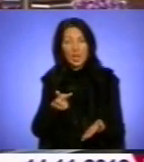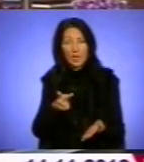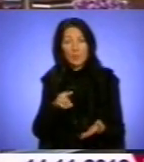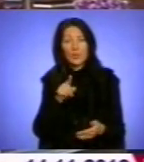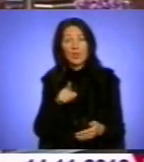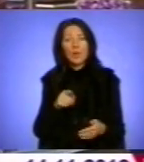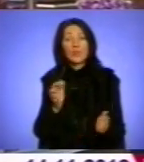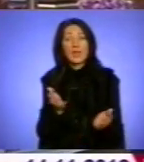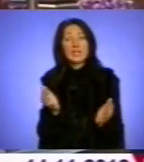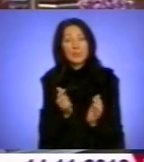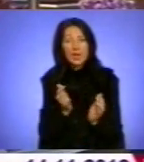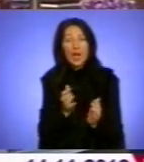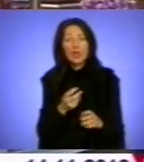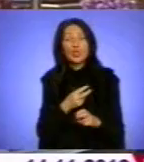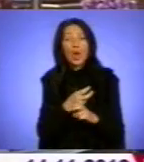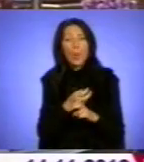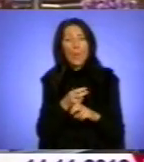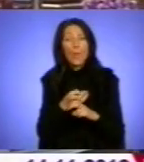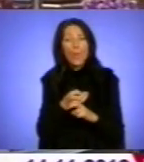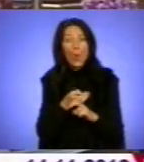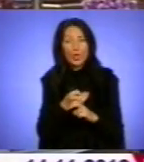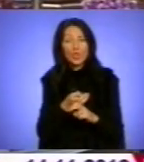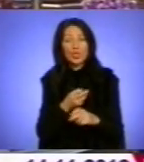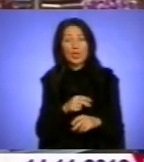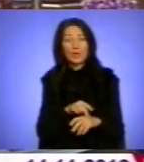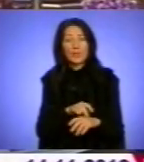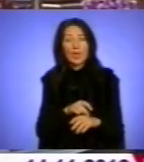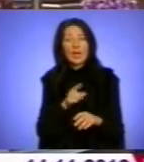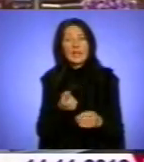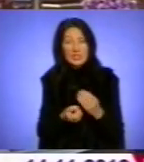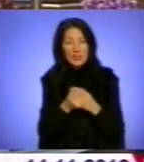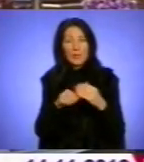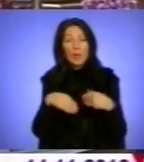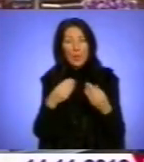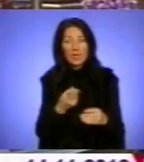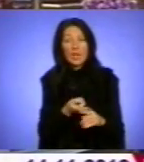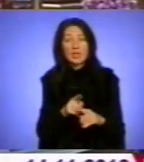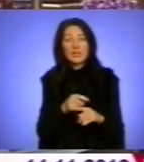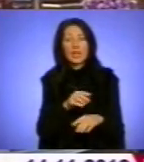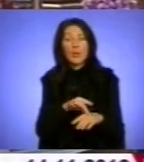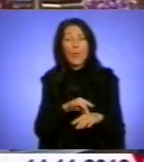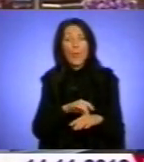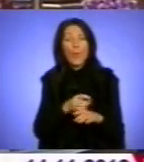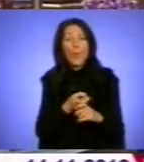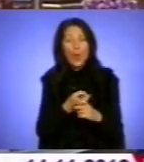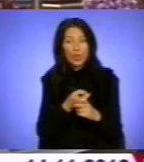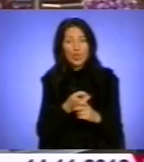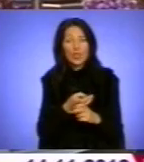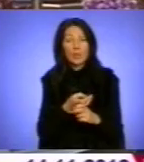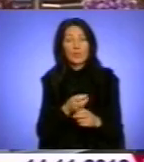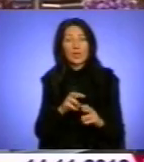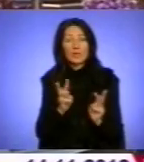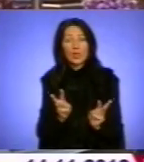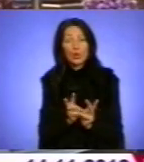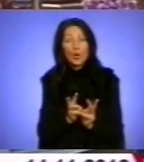там, де зберігаються мощі, і звідти нам передали ці мощі святого Івана Златоустого, учителя церкви з